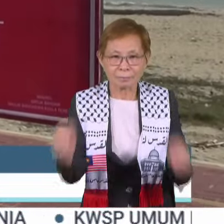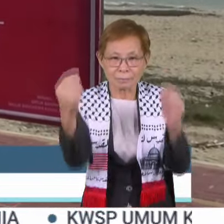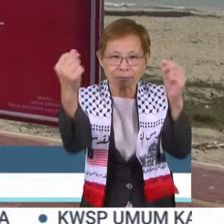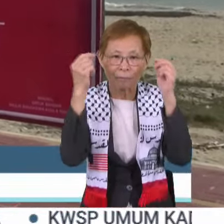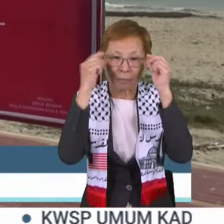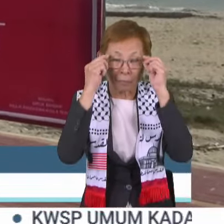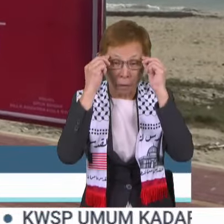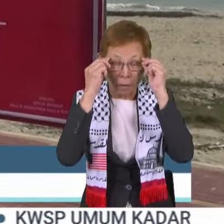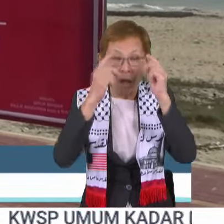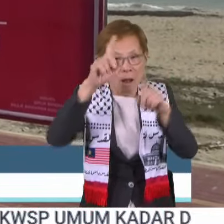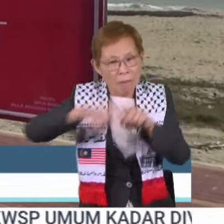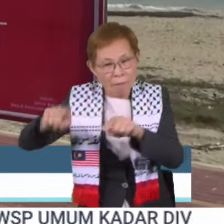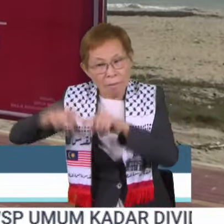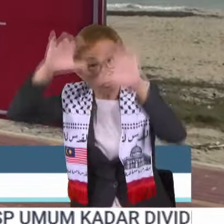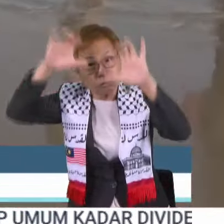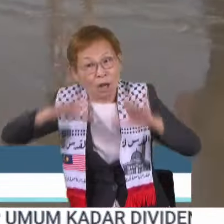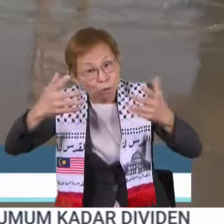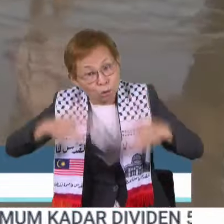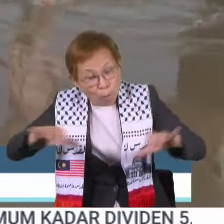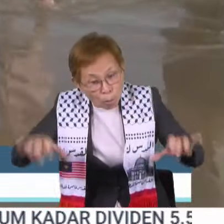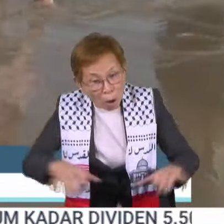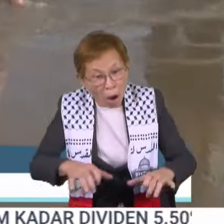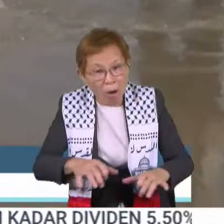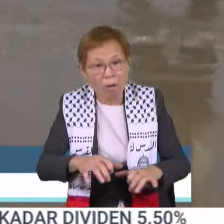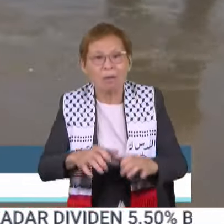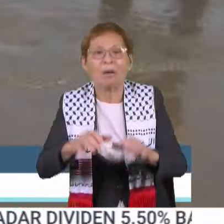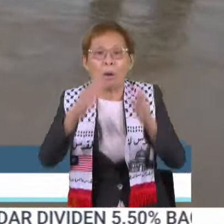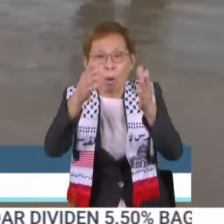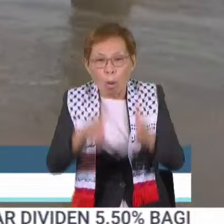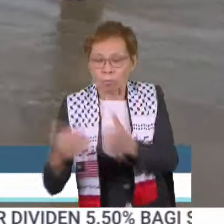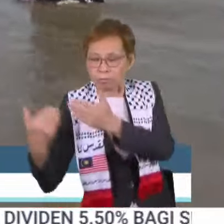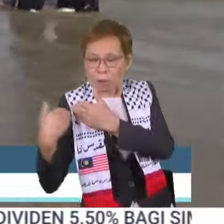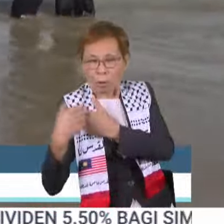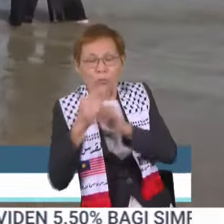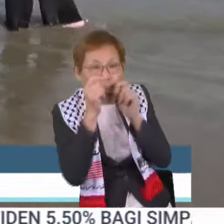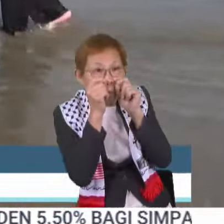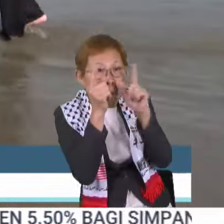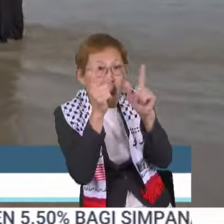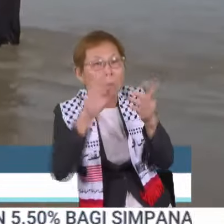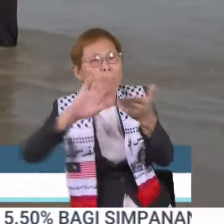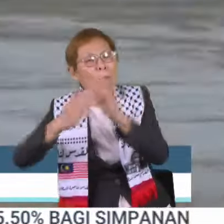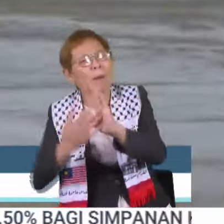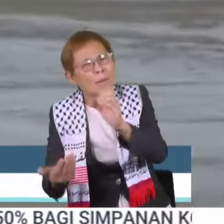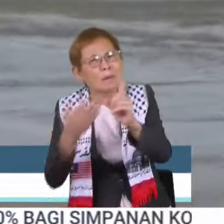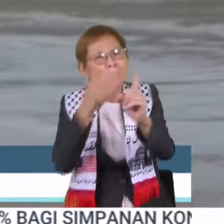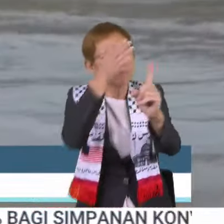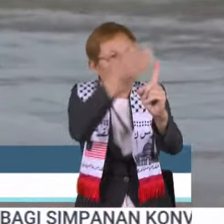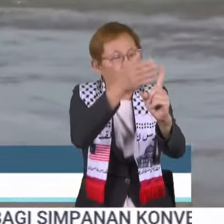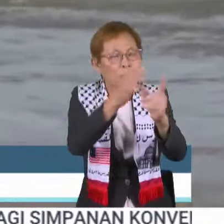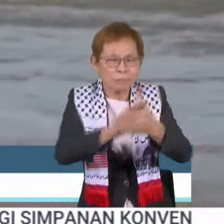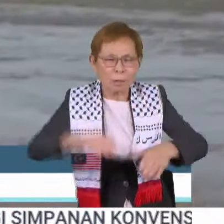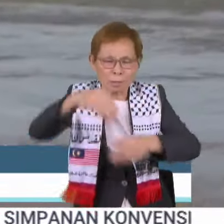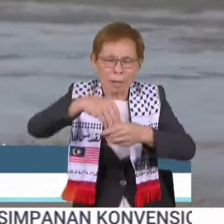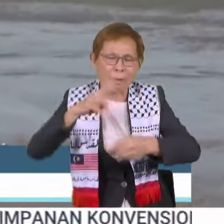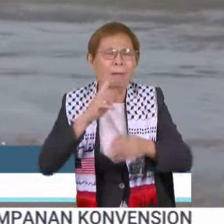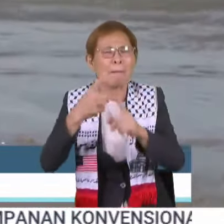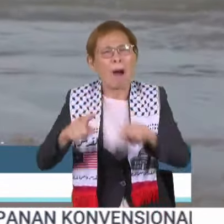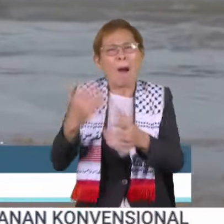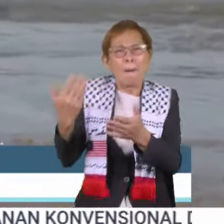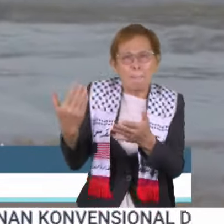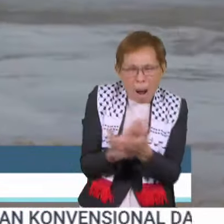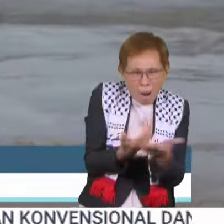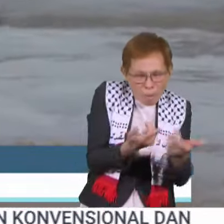kupasannya pelbagai pendekatan telah diambil pihak berwajib bagi menyedarkan masyarakat mengenai aspek keselamatan di air namun baru